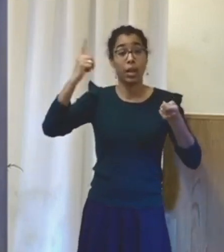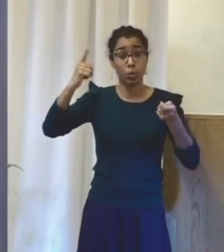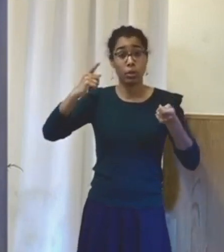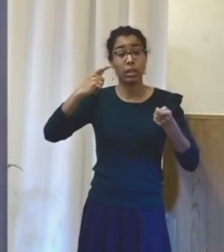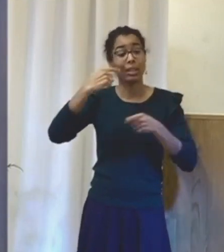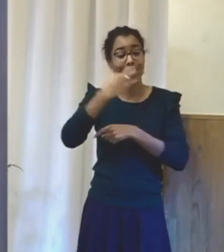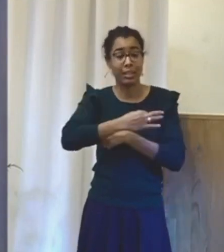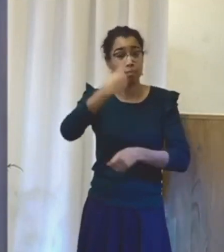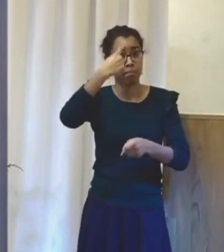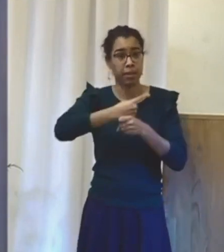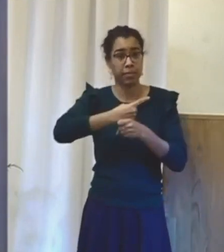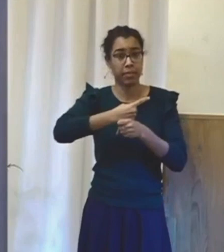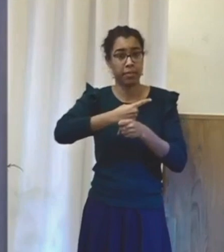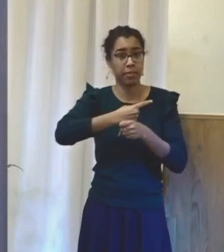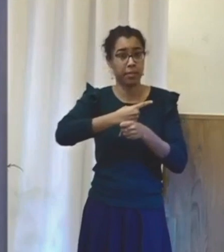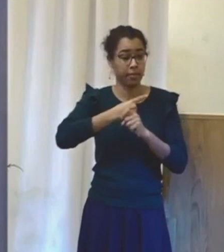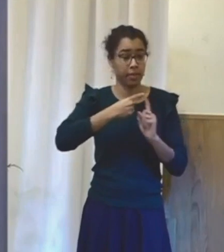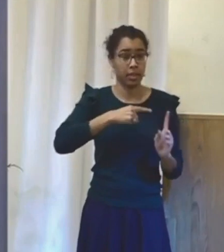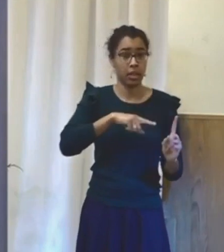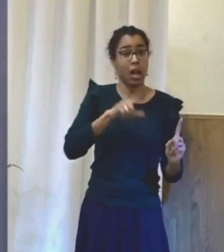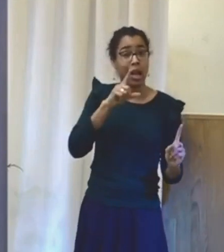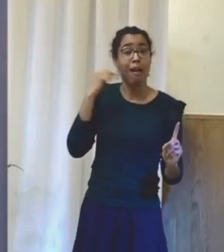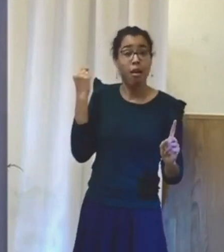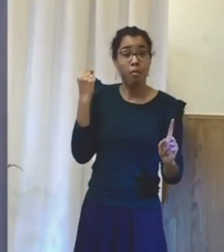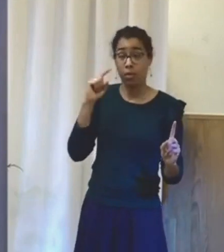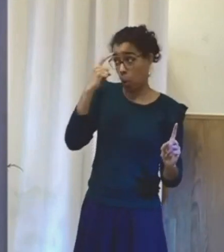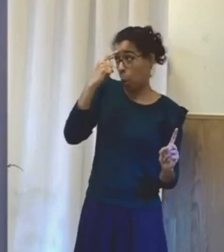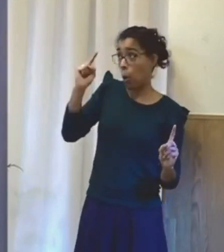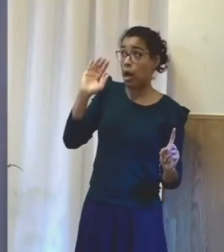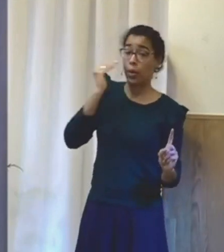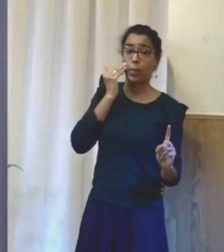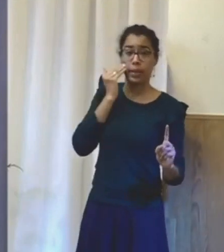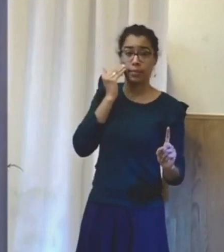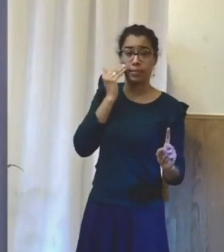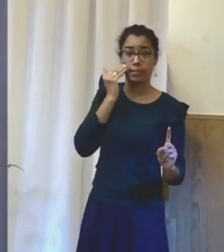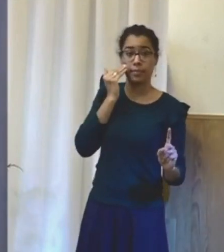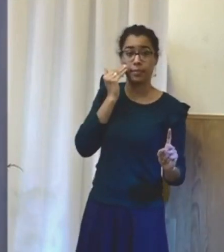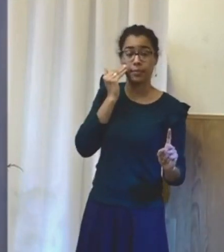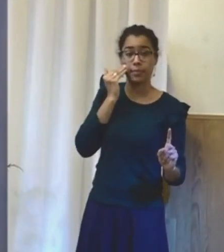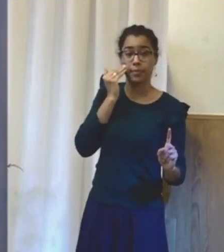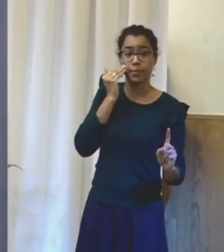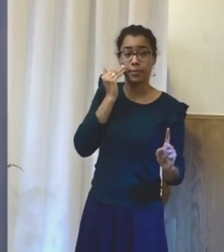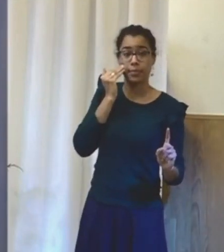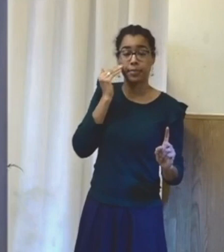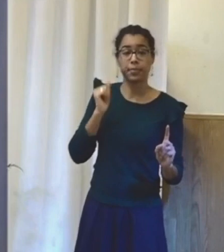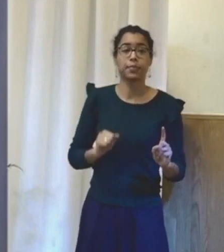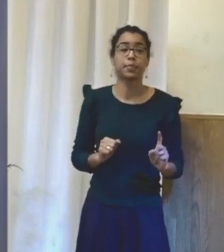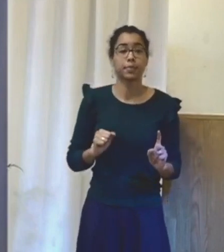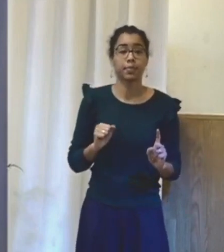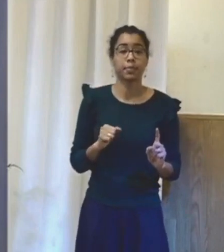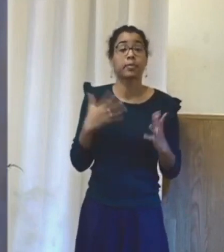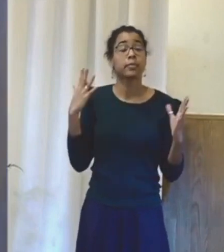ordonne. Et dans lesquelles l'homme croit et obéit. Donc,